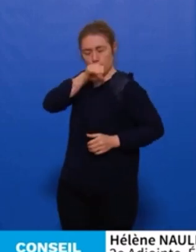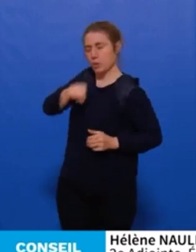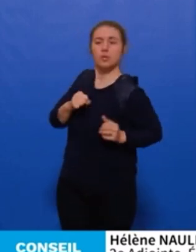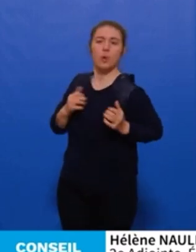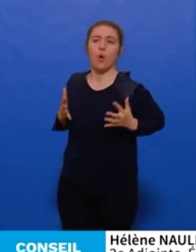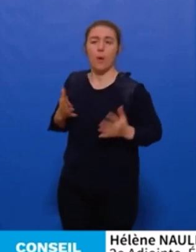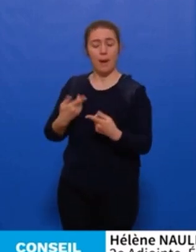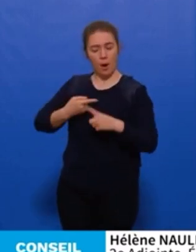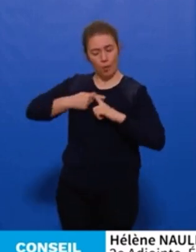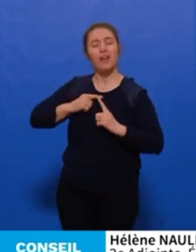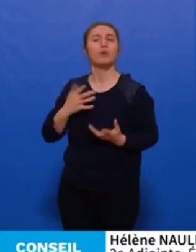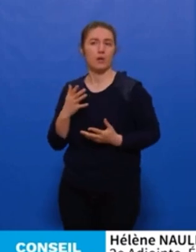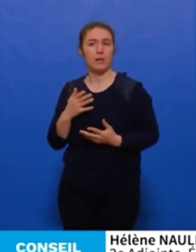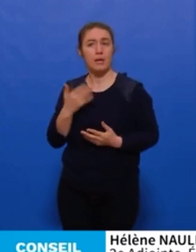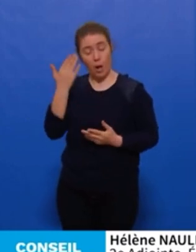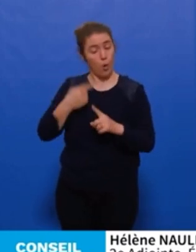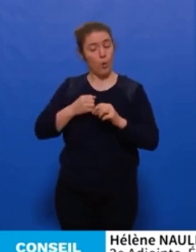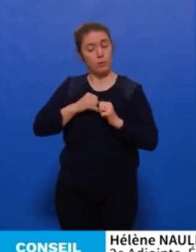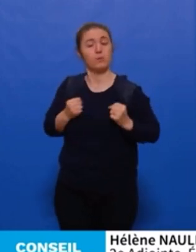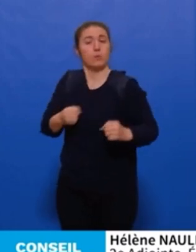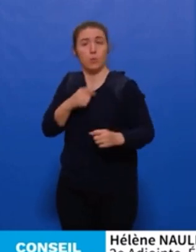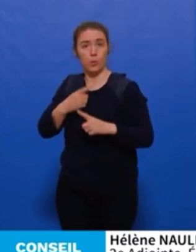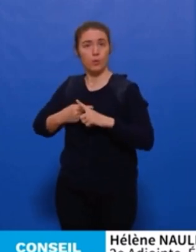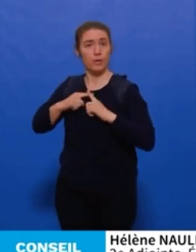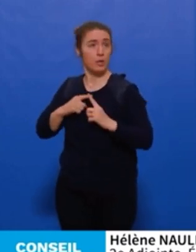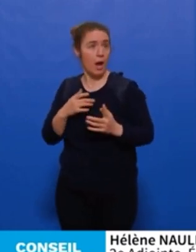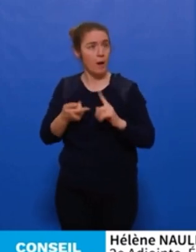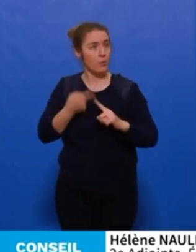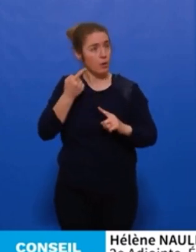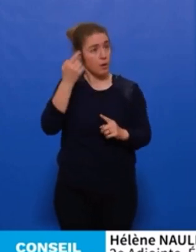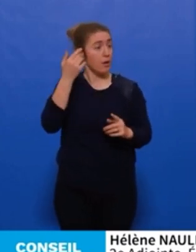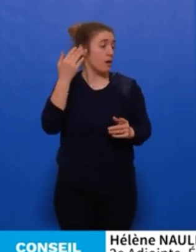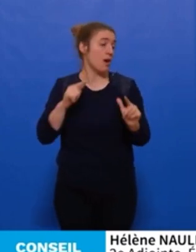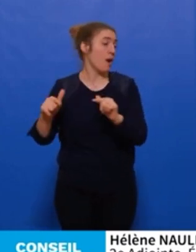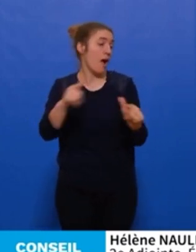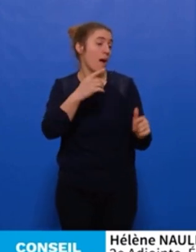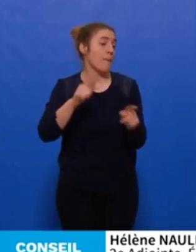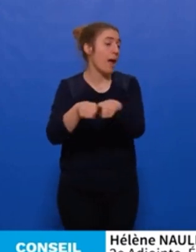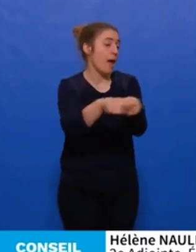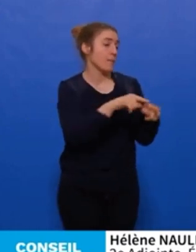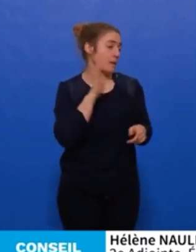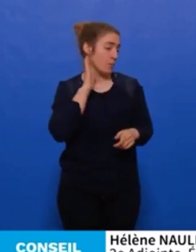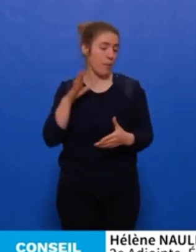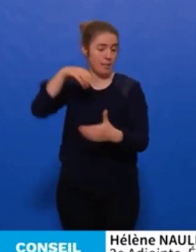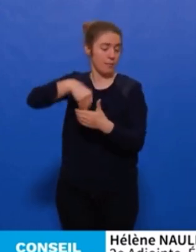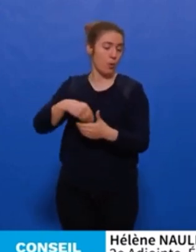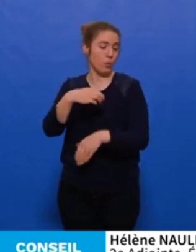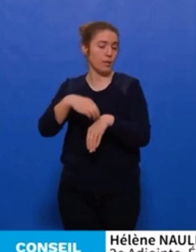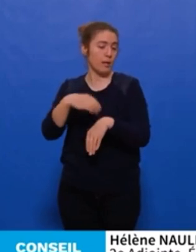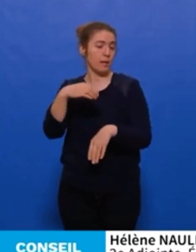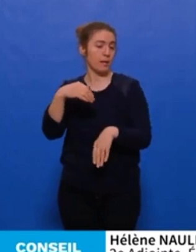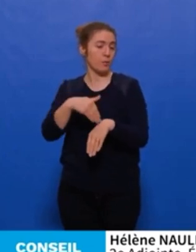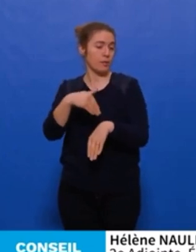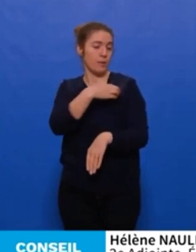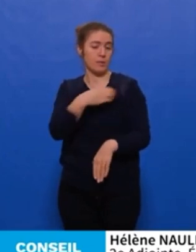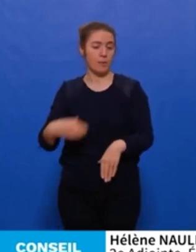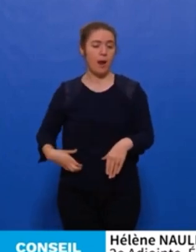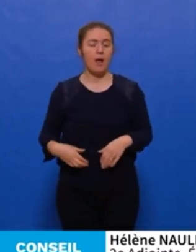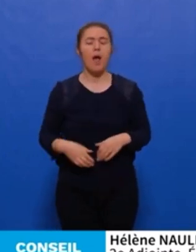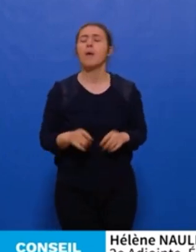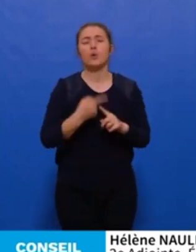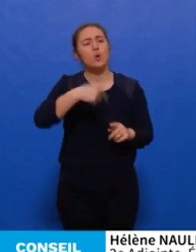sinon aucun et aucune d'entre nous ne serait dans cette assemblée aujourd'hui, dans ce conseil municipal. Donc un peu de sérieux, arrêtons de dire qu'il faut faire de la bonne